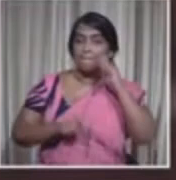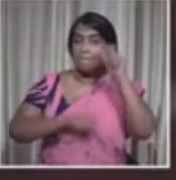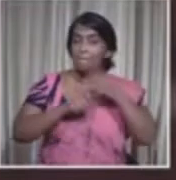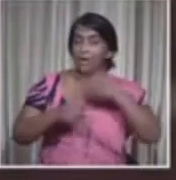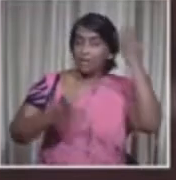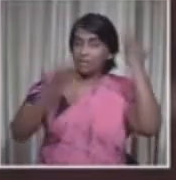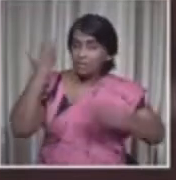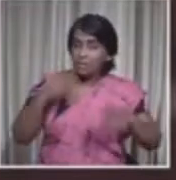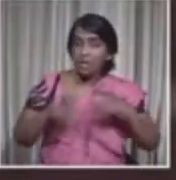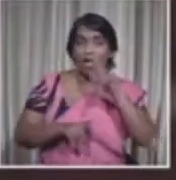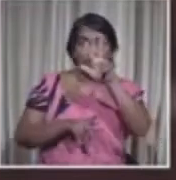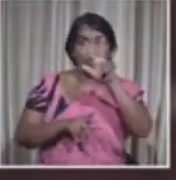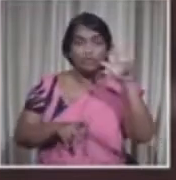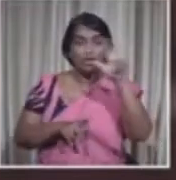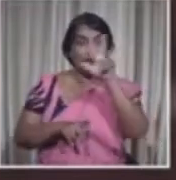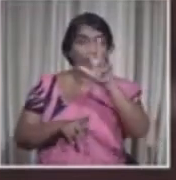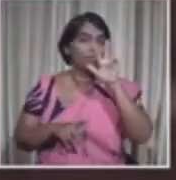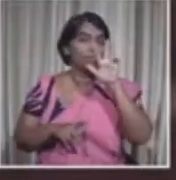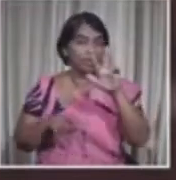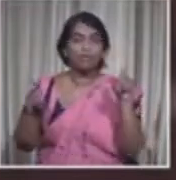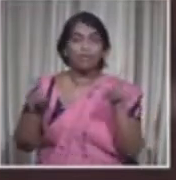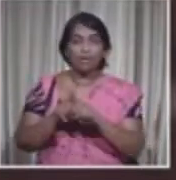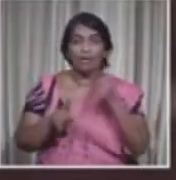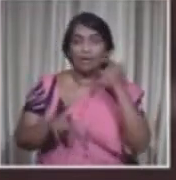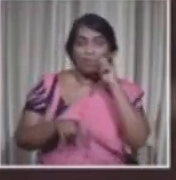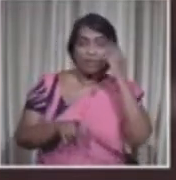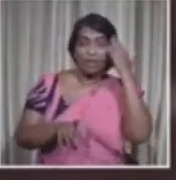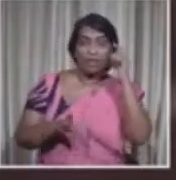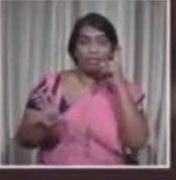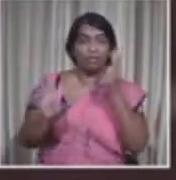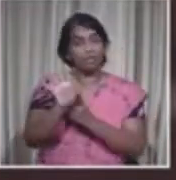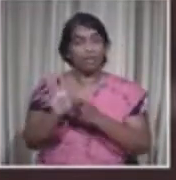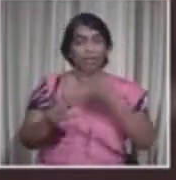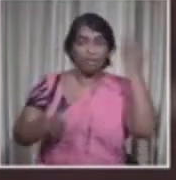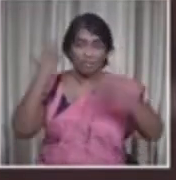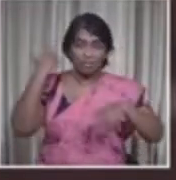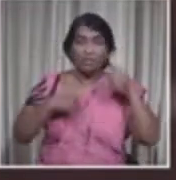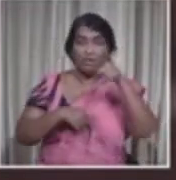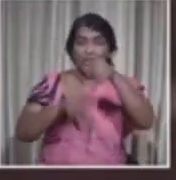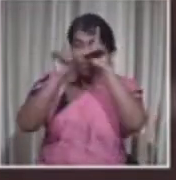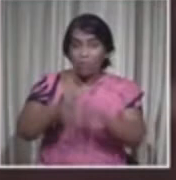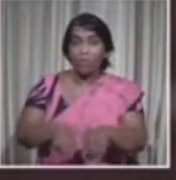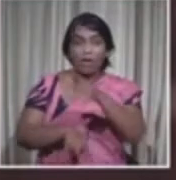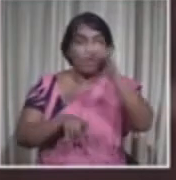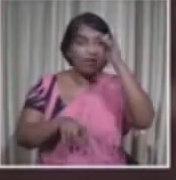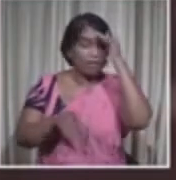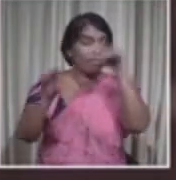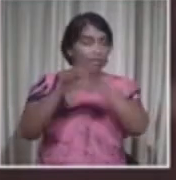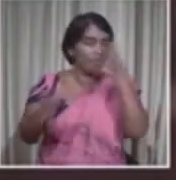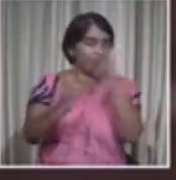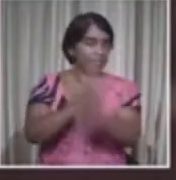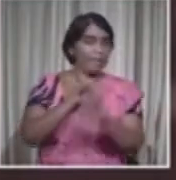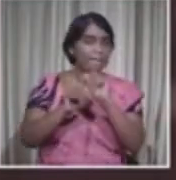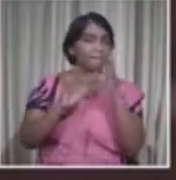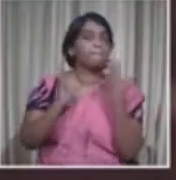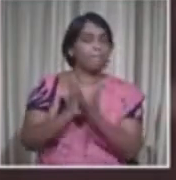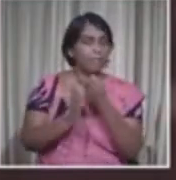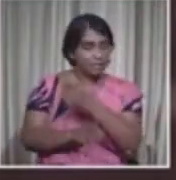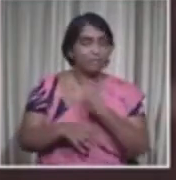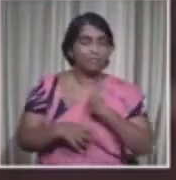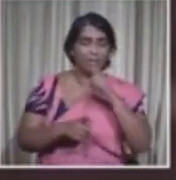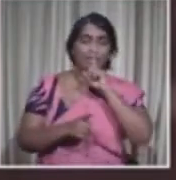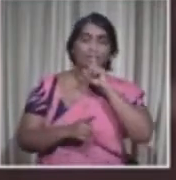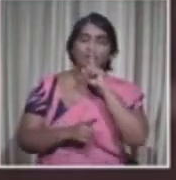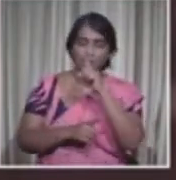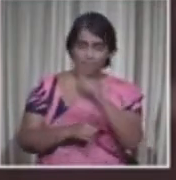මරලා 88 අසේ නොමේ කොල්ලෝ කෙල්ලෝ 60 දාගෙනගේ වැරුණේ තමුන්නාසගේ නායකයෝ ගත්ත වැරදි ප්‍රතිපත්තිය ඉඳ කියලා අපි